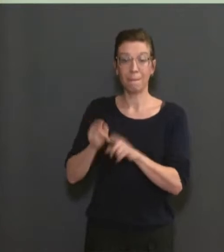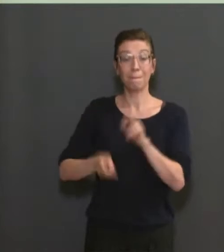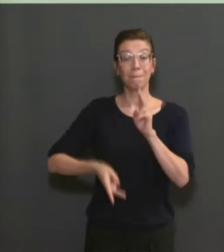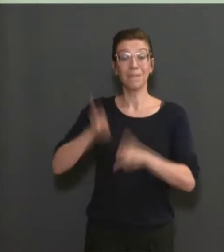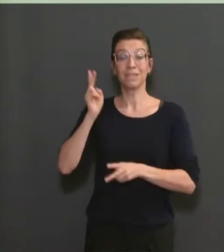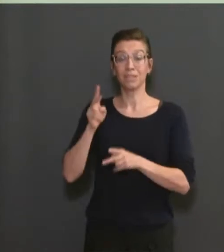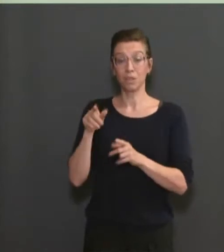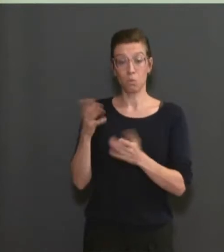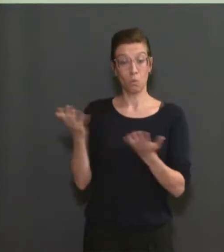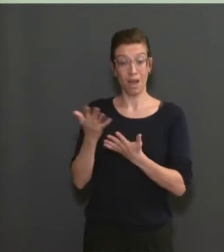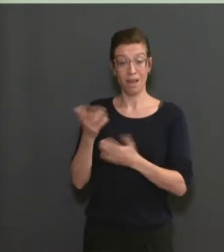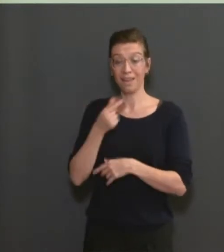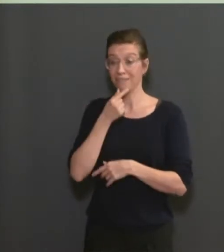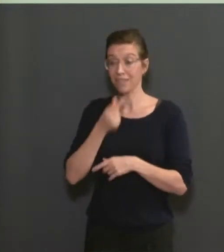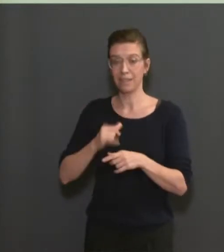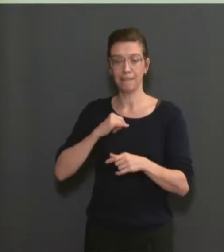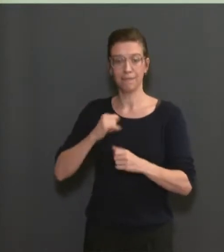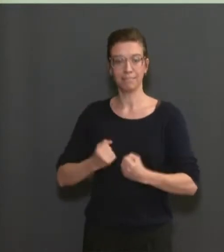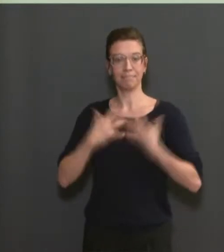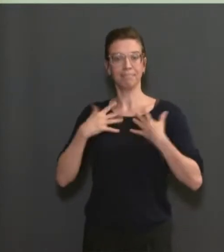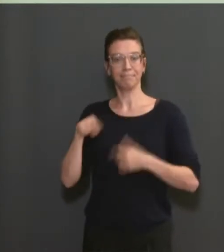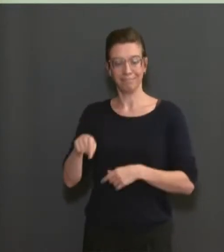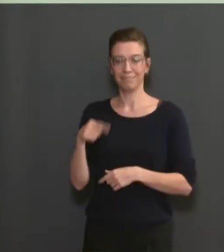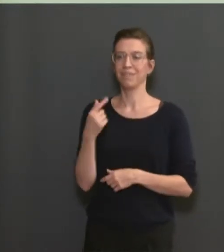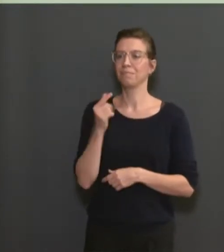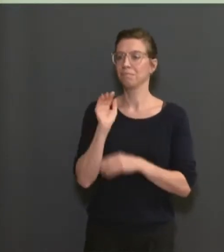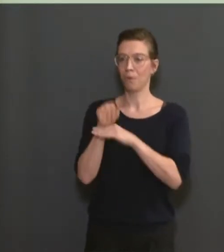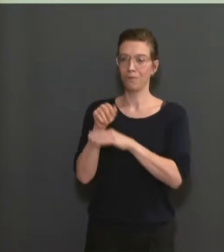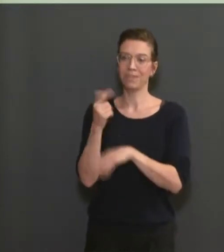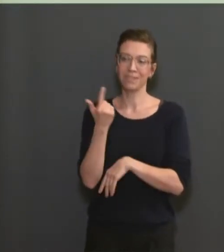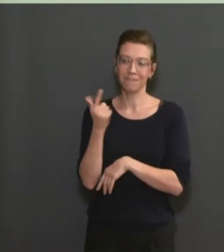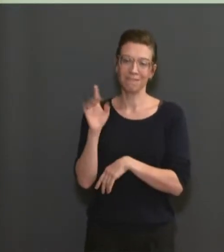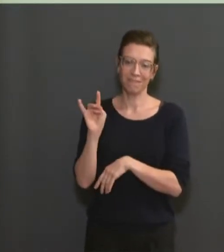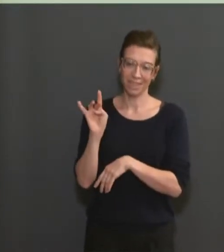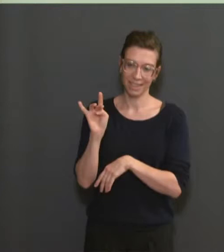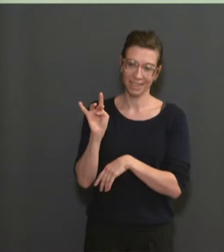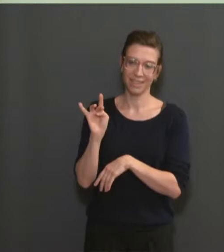hoogste aantal gevallen vinden we terug bij de 40ers en de 50ers.